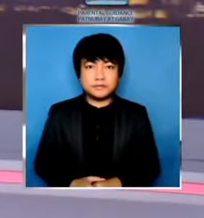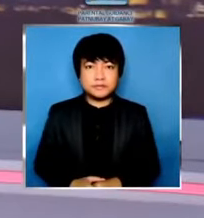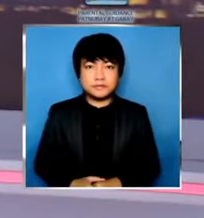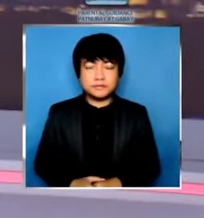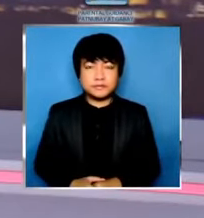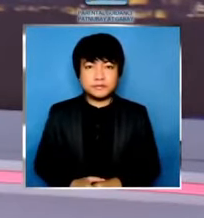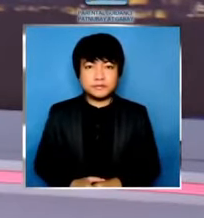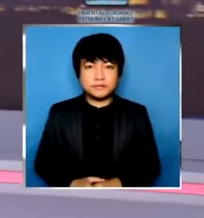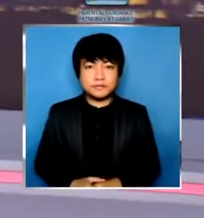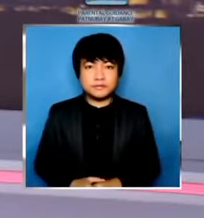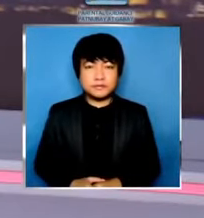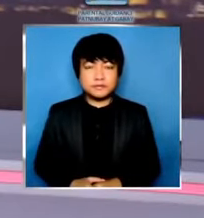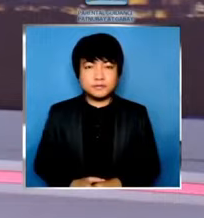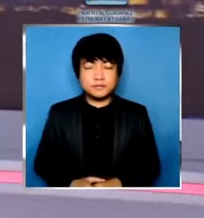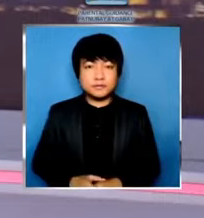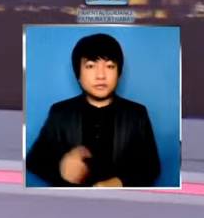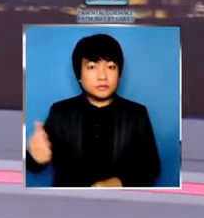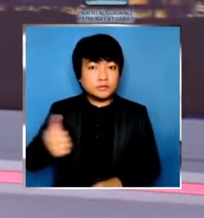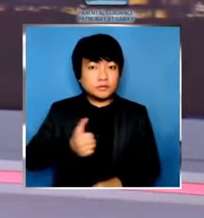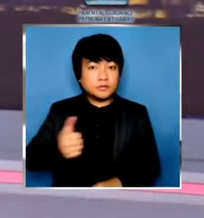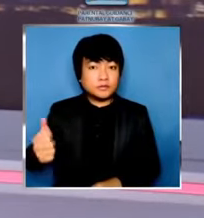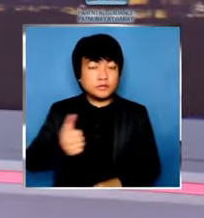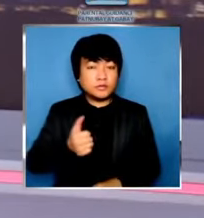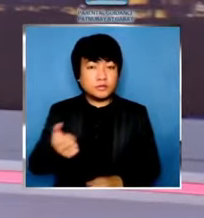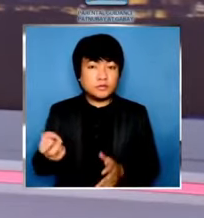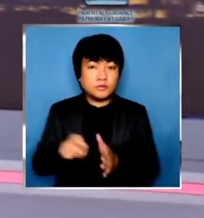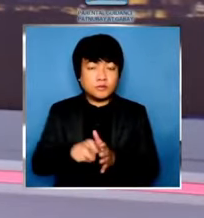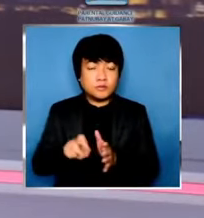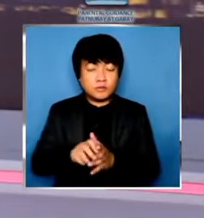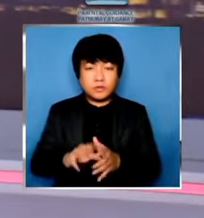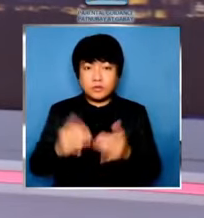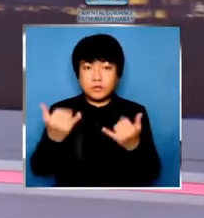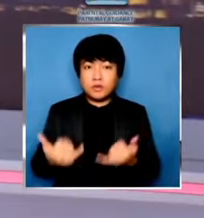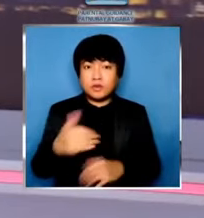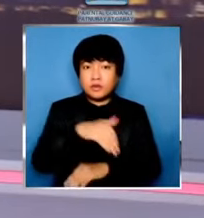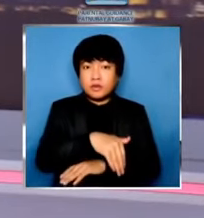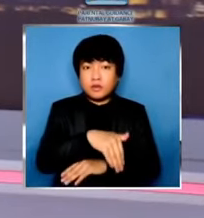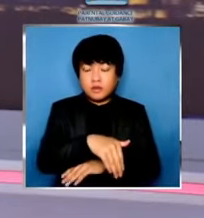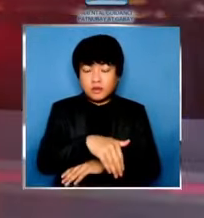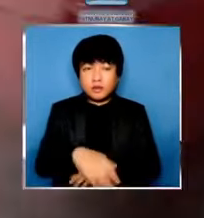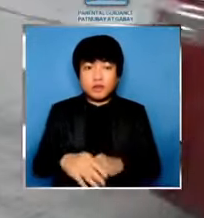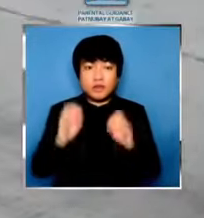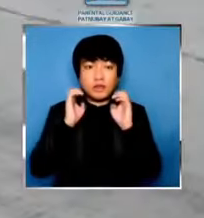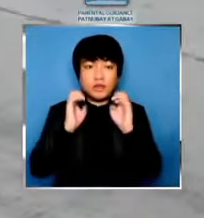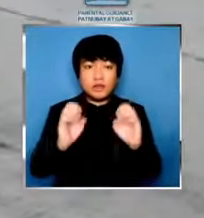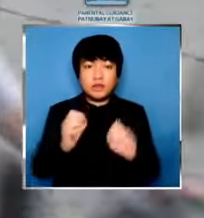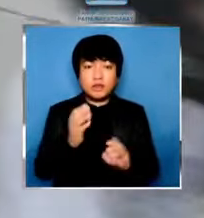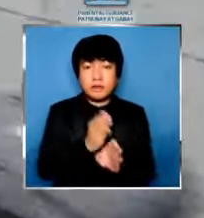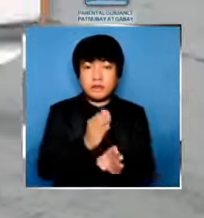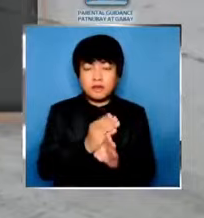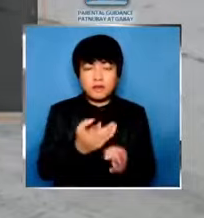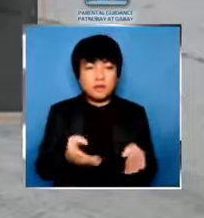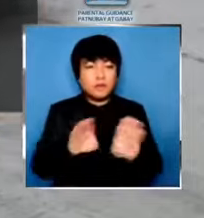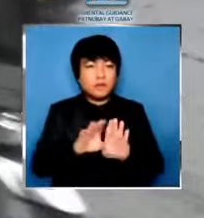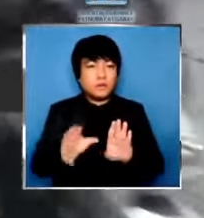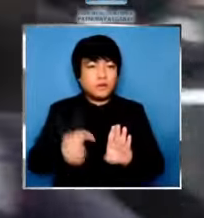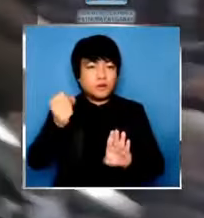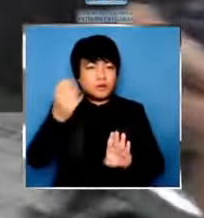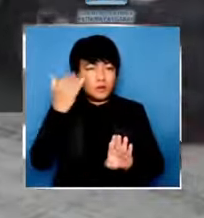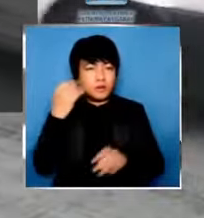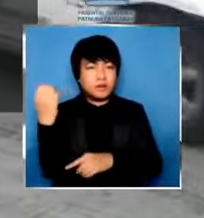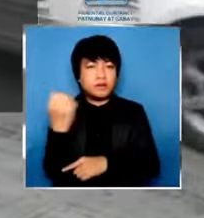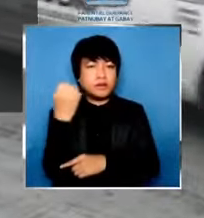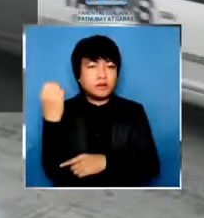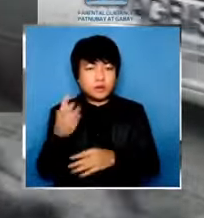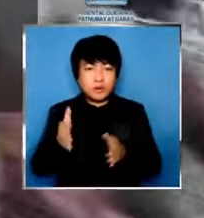Abiso sa mga commuter at motorista, simula ngayong gabi, isasara ang ilang bahagi ng EDSA busway. Yan po ay para bigyan daan ng isasagwang emergency road repair